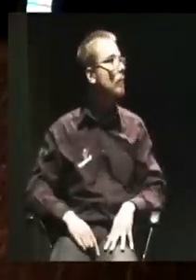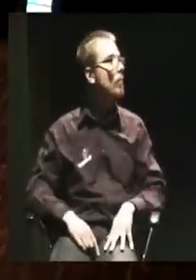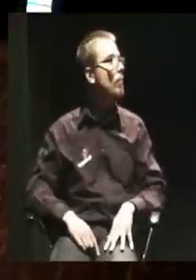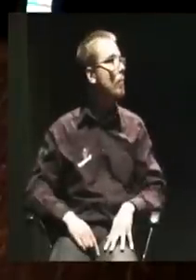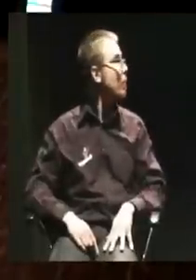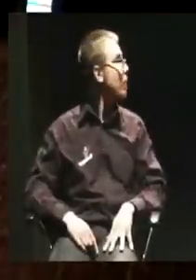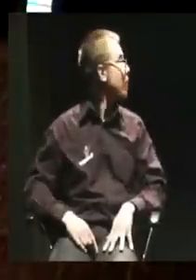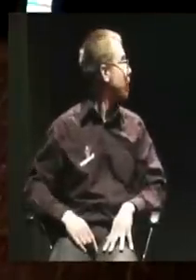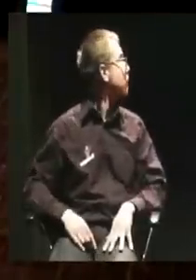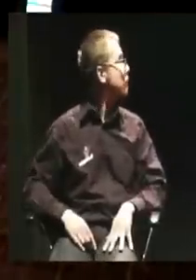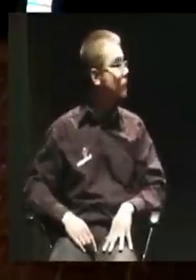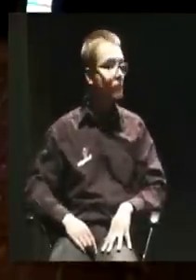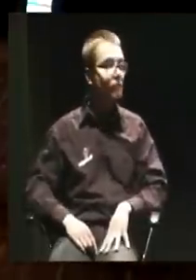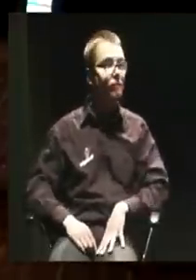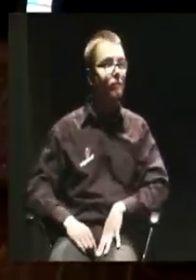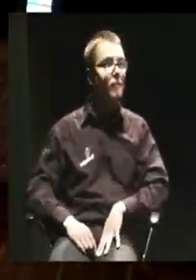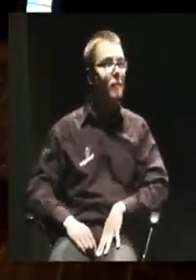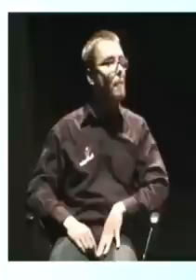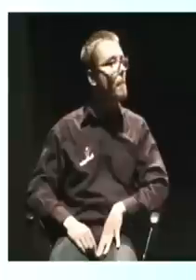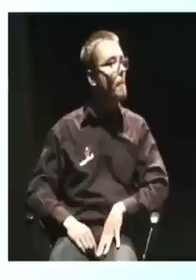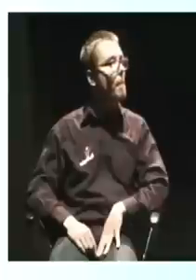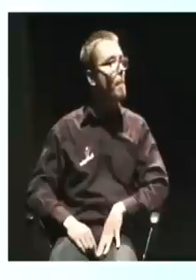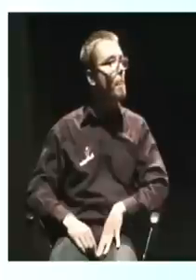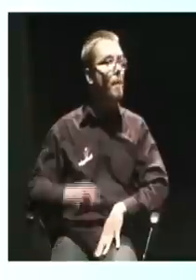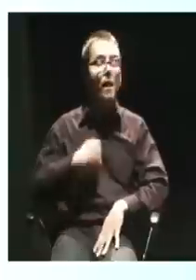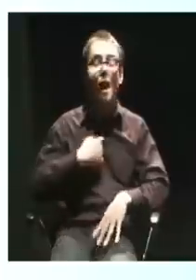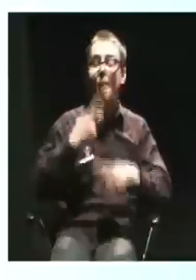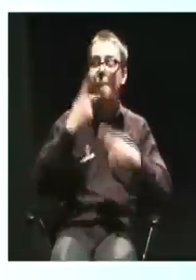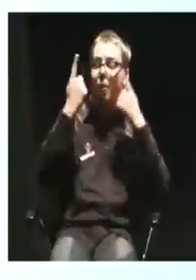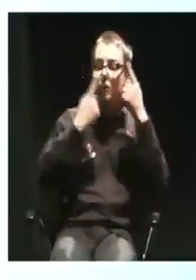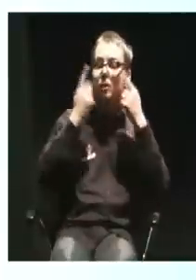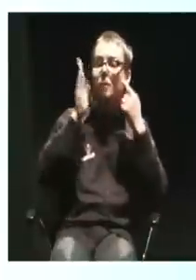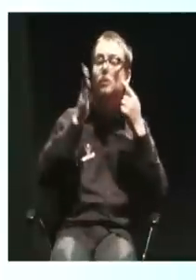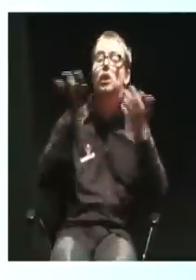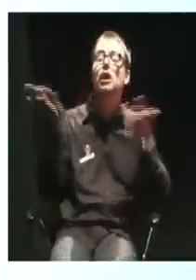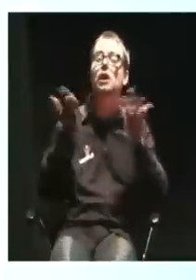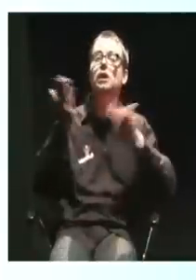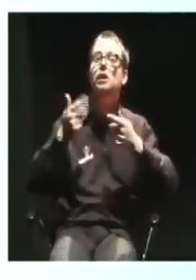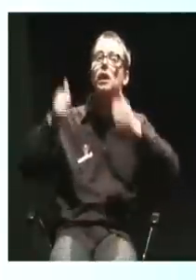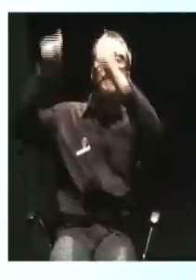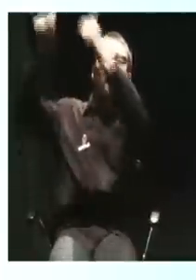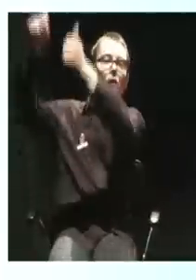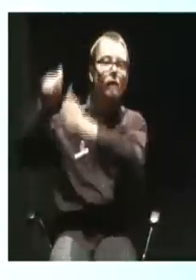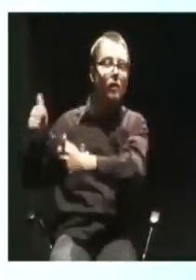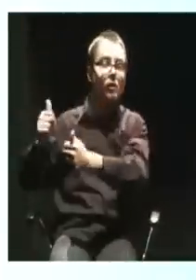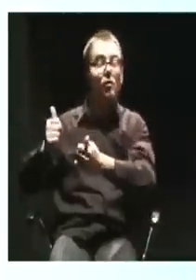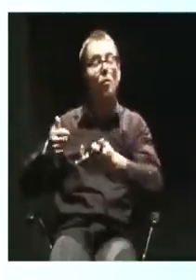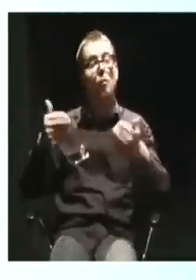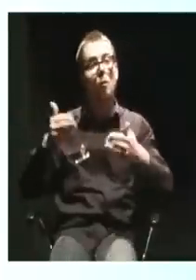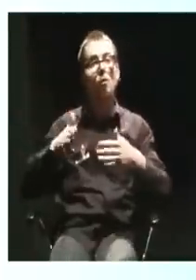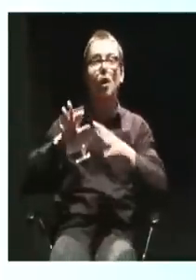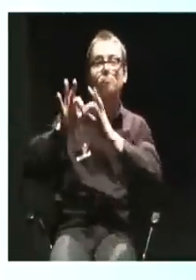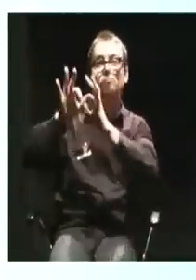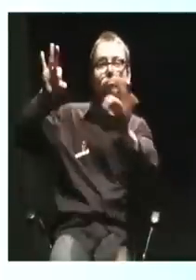pomyślę, skąd go wywiesić. Jestem maniakiem wielkości, myślałem, jakie, może 50 metrów kwadratowych? Może 100 metrów,